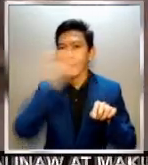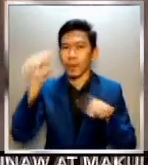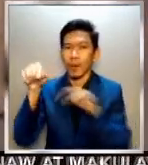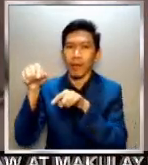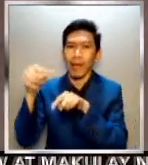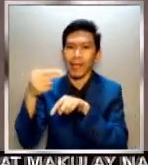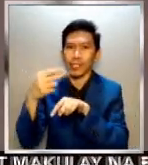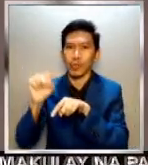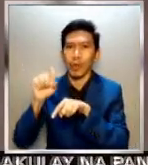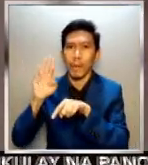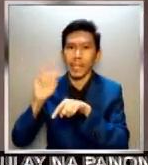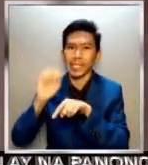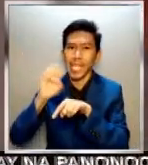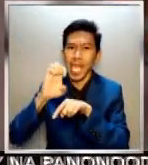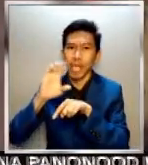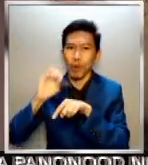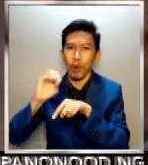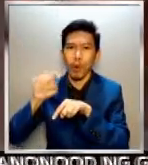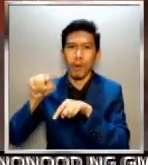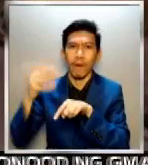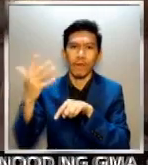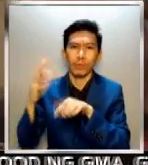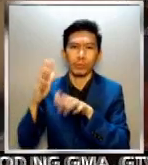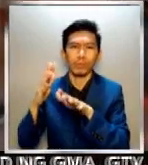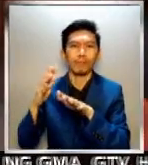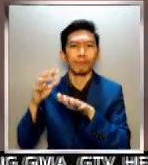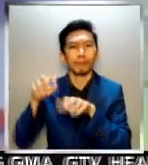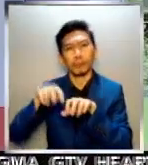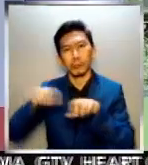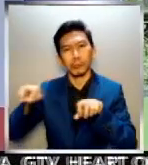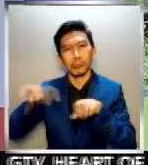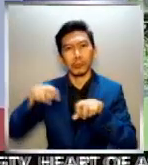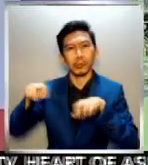Baseco, pero mabilis at maayos naman ang usad nito.